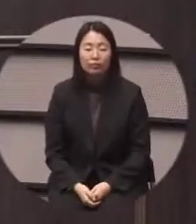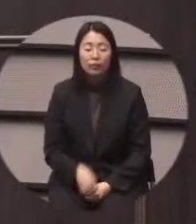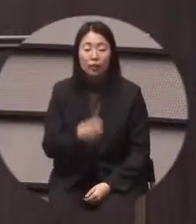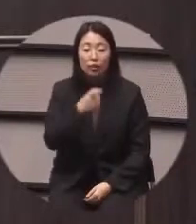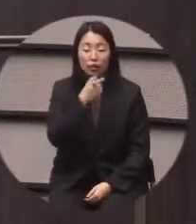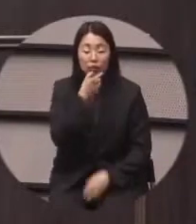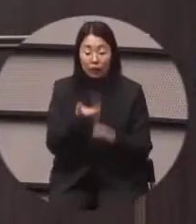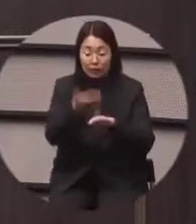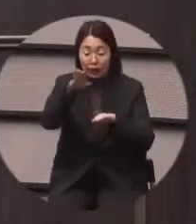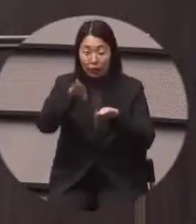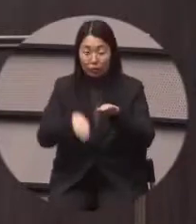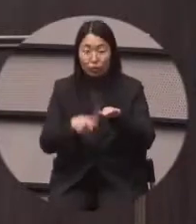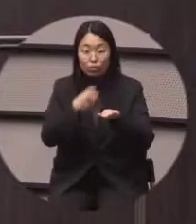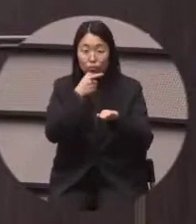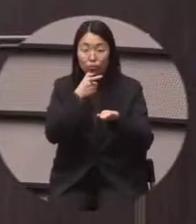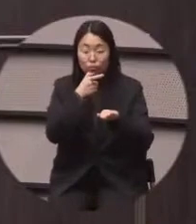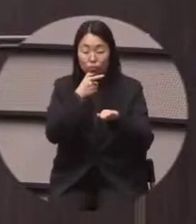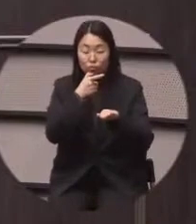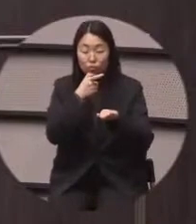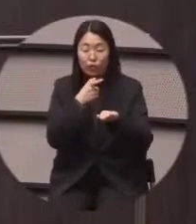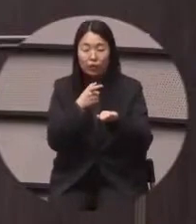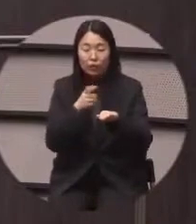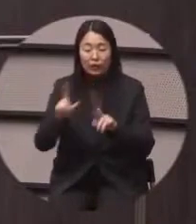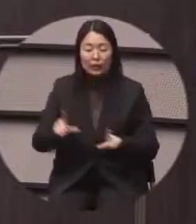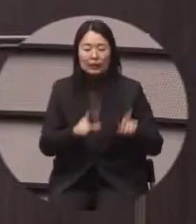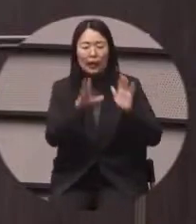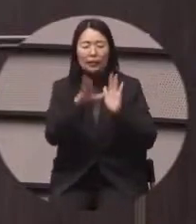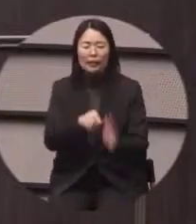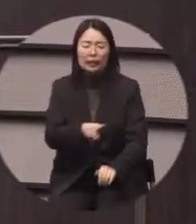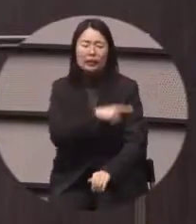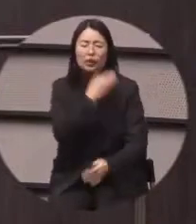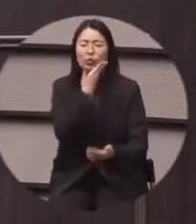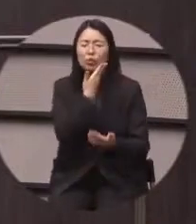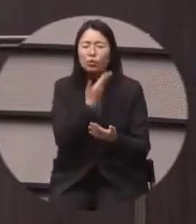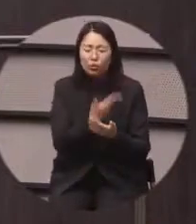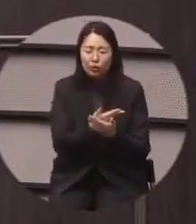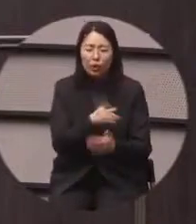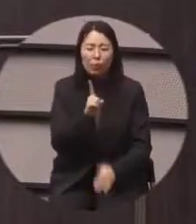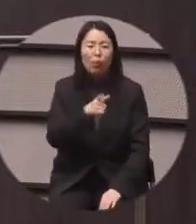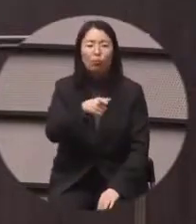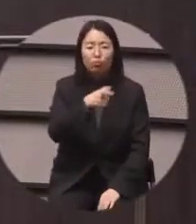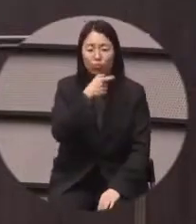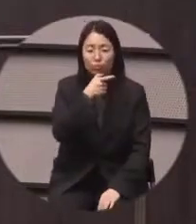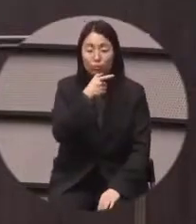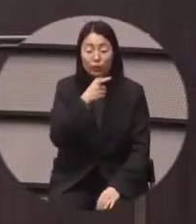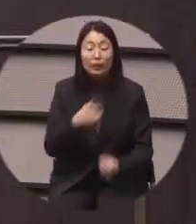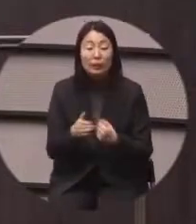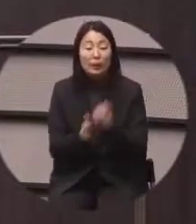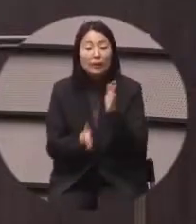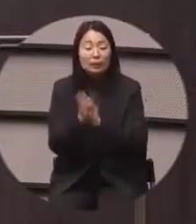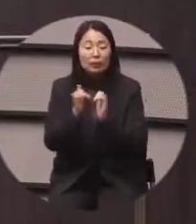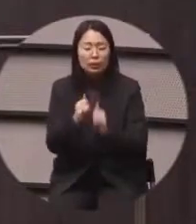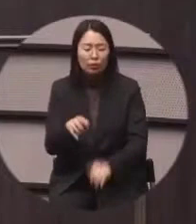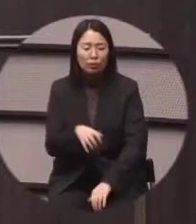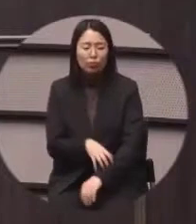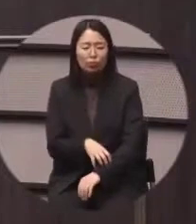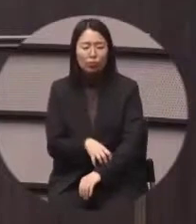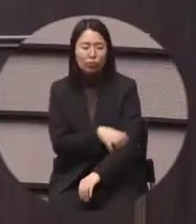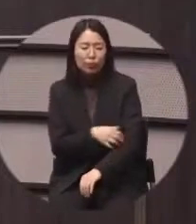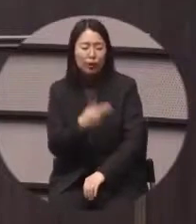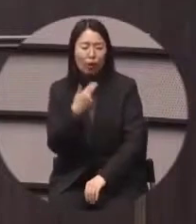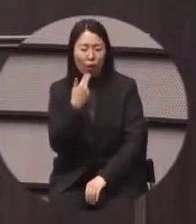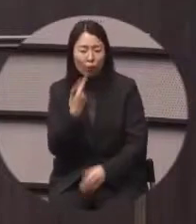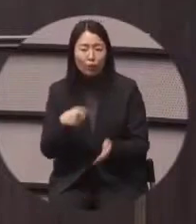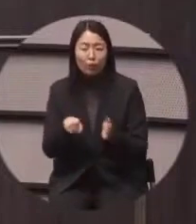상하수도는 삶을 영위하는 데 가장 기본이 되는 사회 기반으로서 시민들의 불편이 없도록